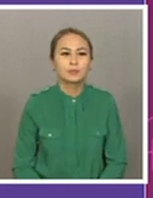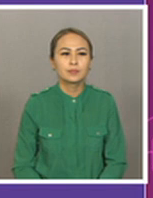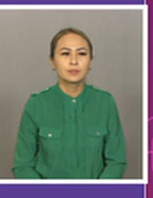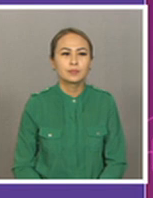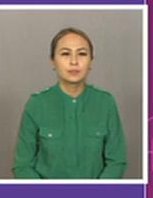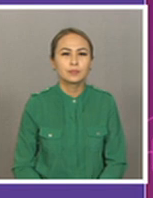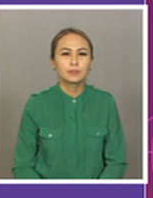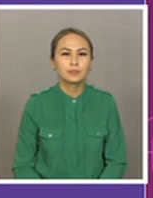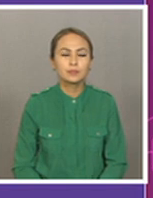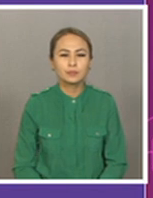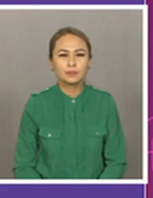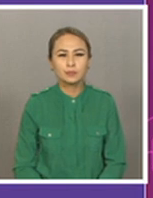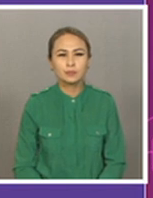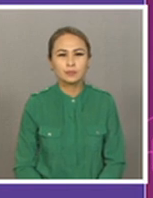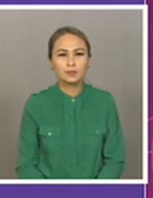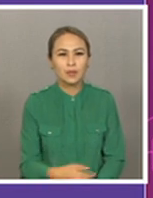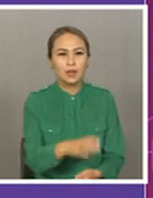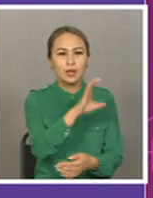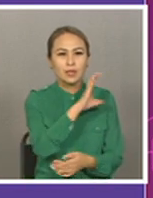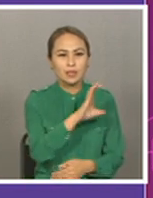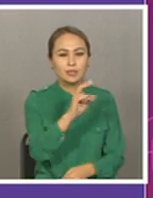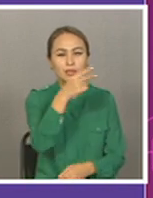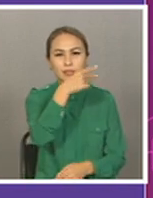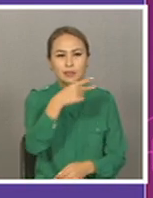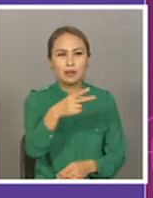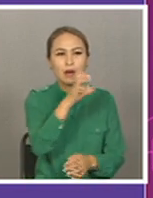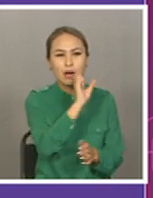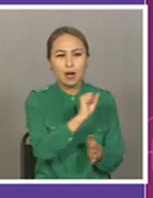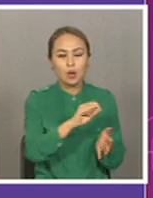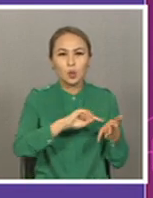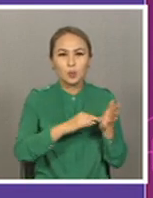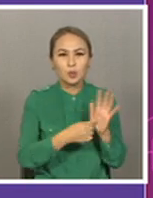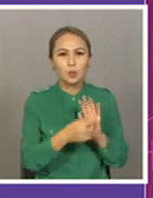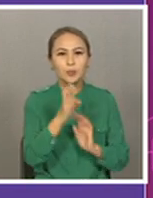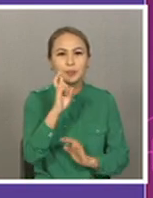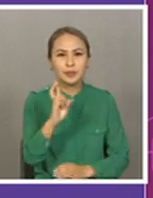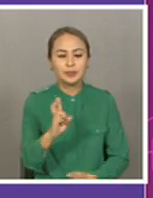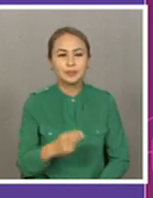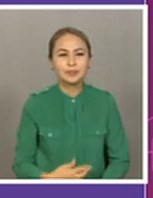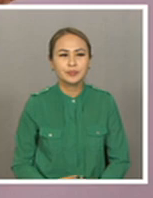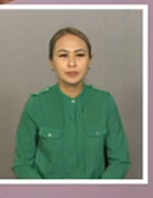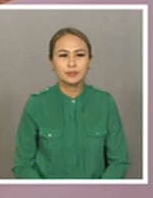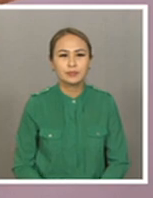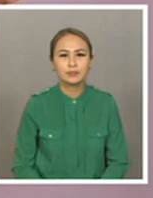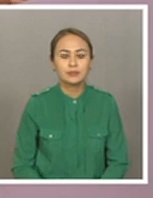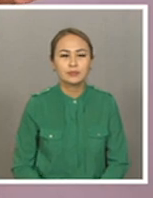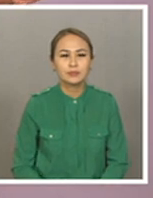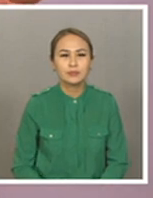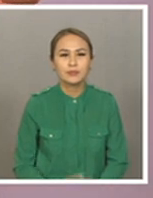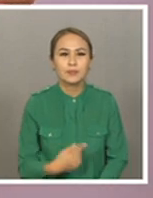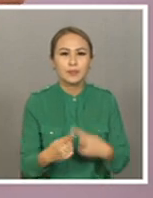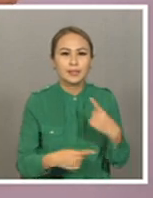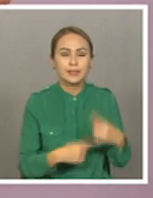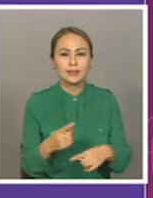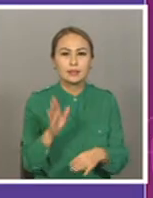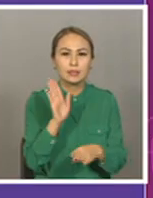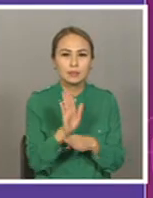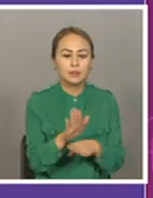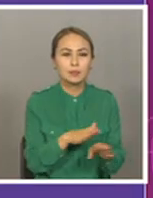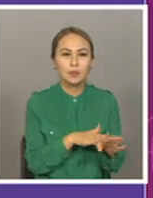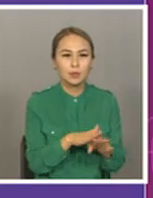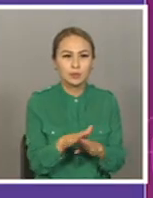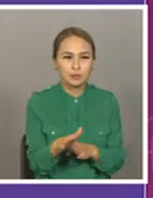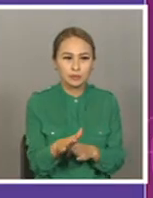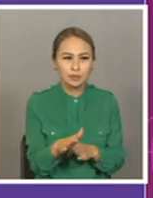көбейтеміз. Яғни S тең A мен B-ның көбейтіндісі. Келесі тапсырманы